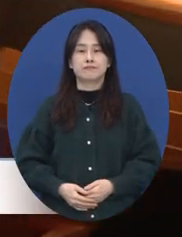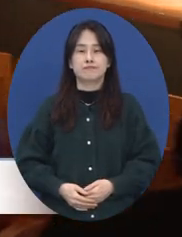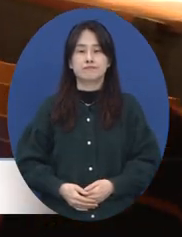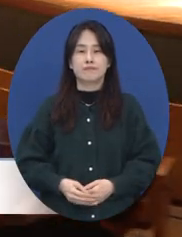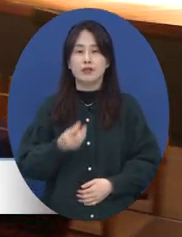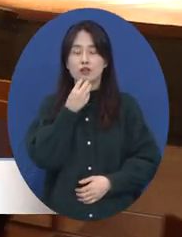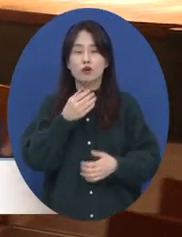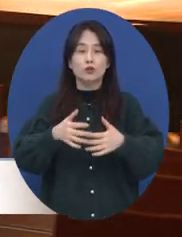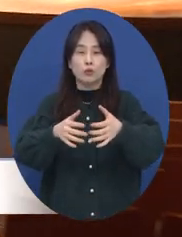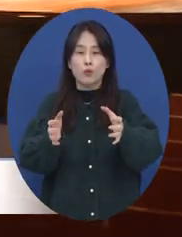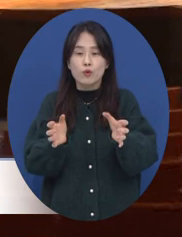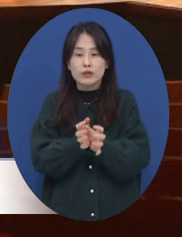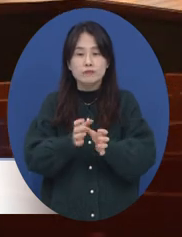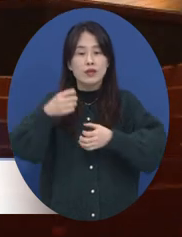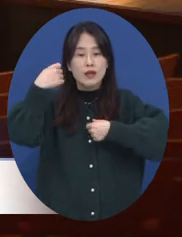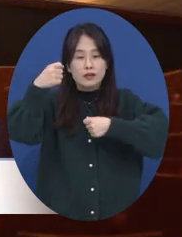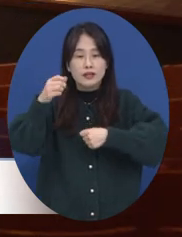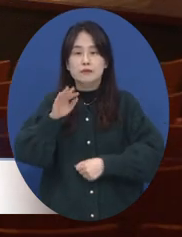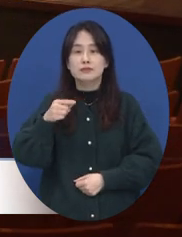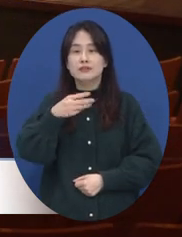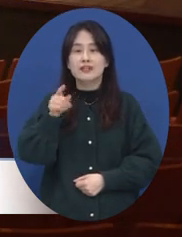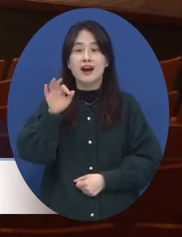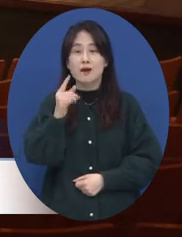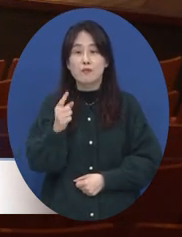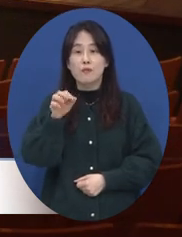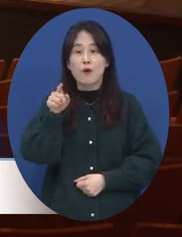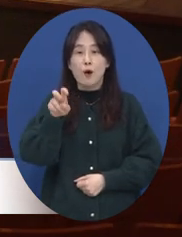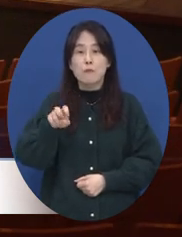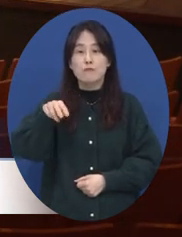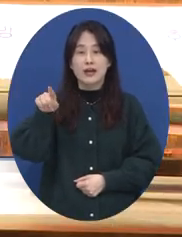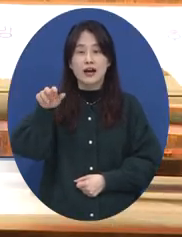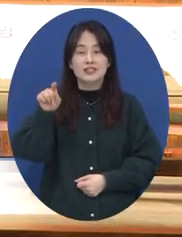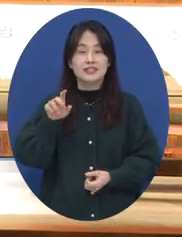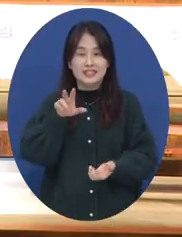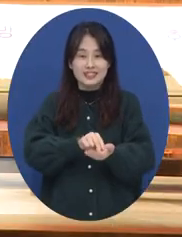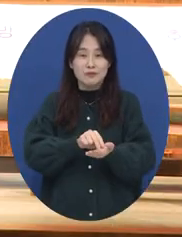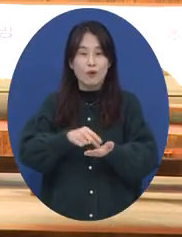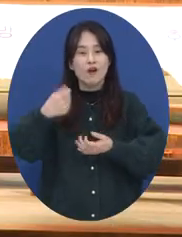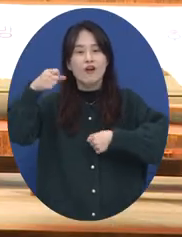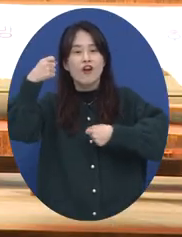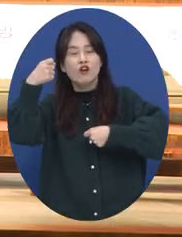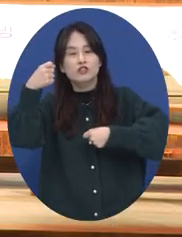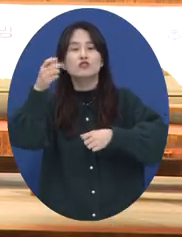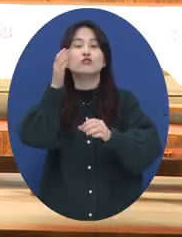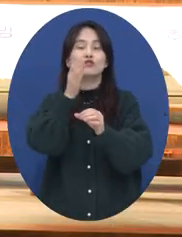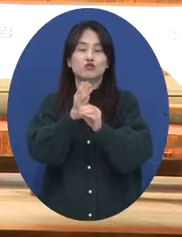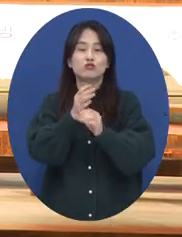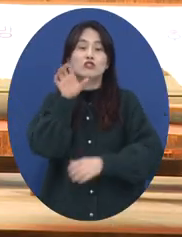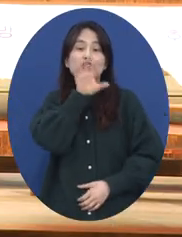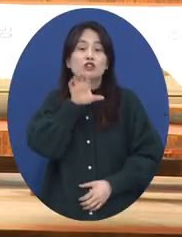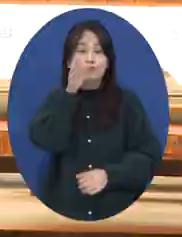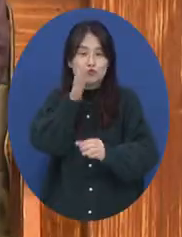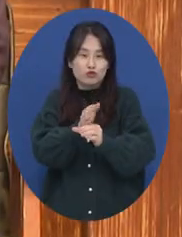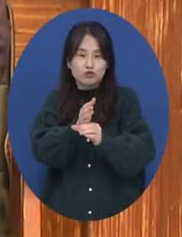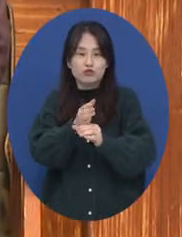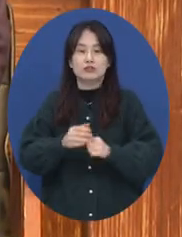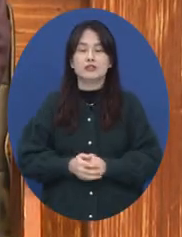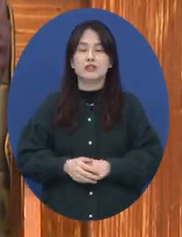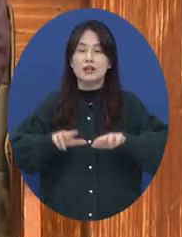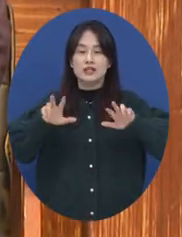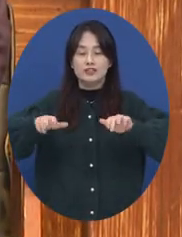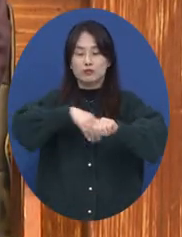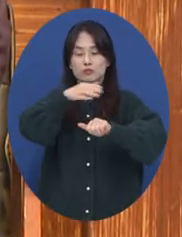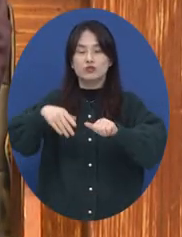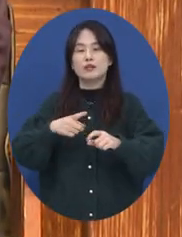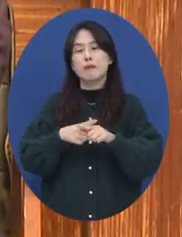경기 도립극단이 연극 브라보 엄사장 연습의 한창입니다. 뻔뻔하고 비열한 주인공의 모습을 통해 현실을 비판하는